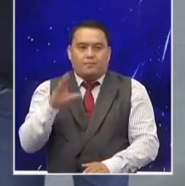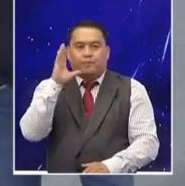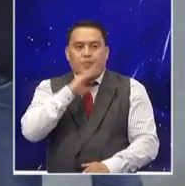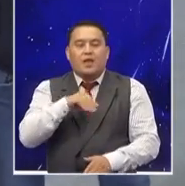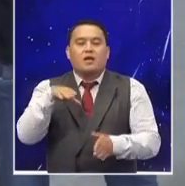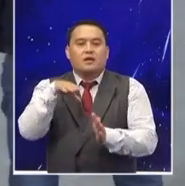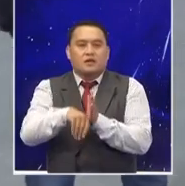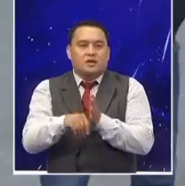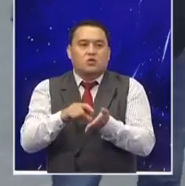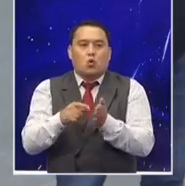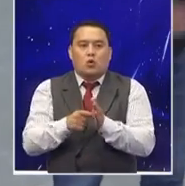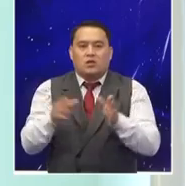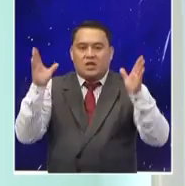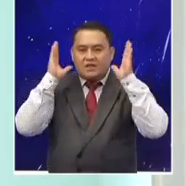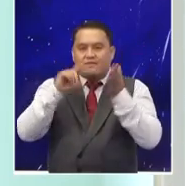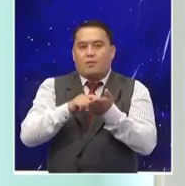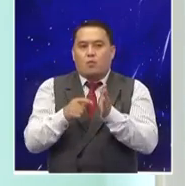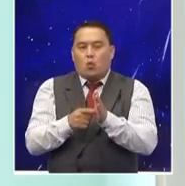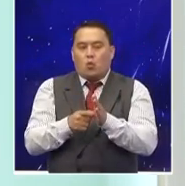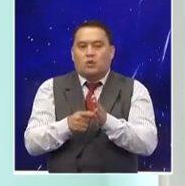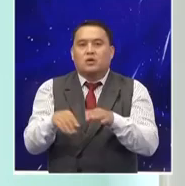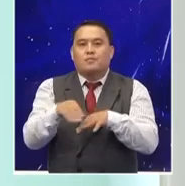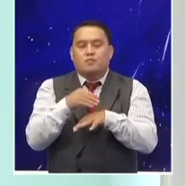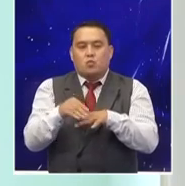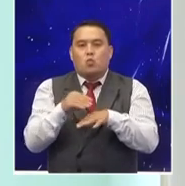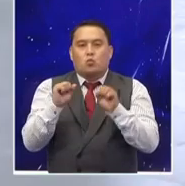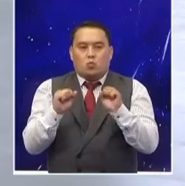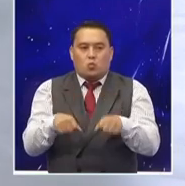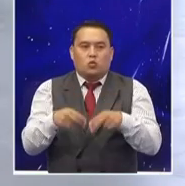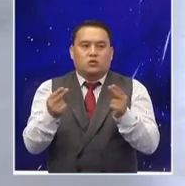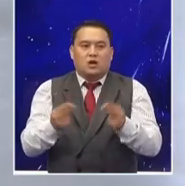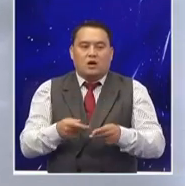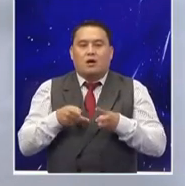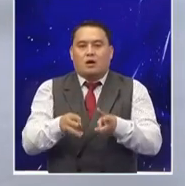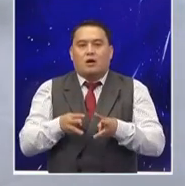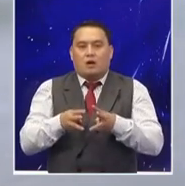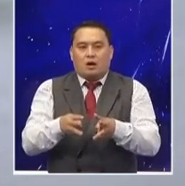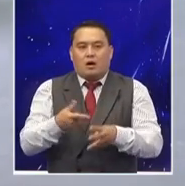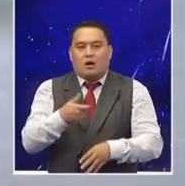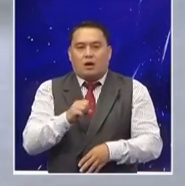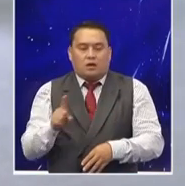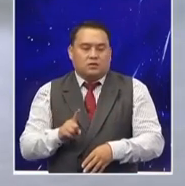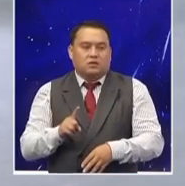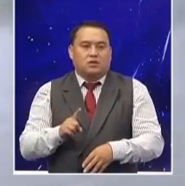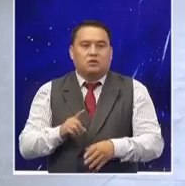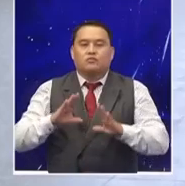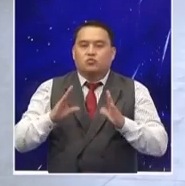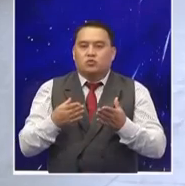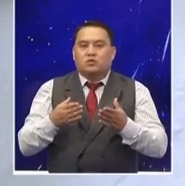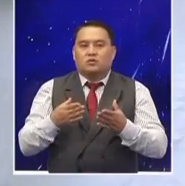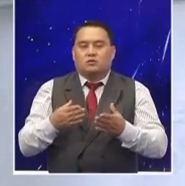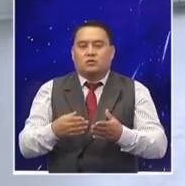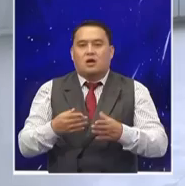предусмотрены офис и мама мусульманский зал бракосочетания и своя котельная с газовым отоплением и генератором случае технических